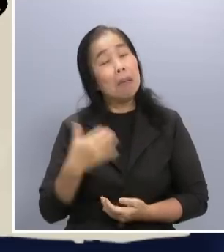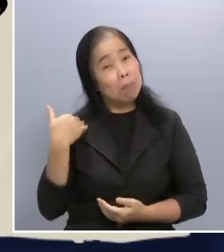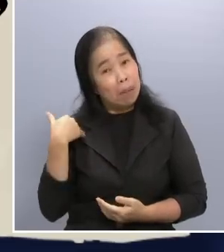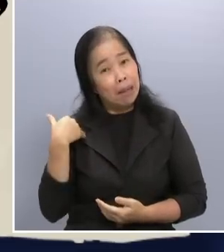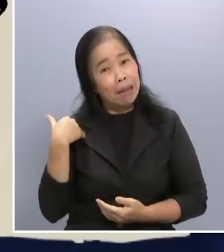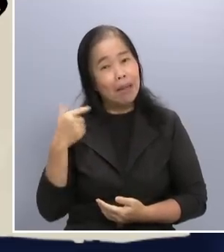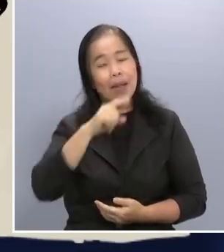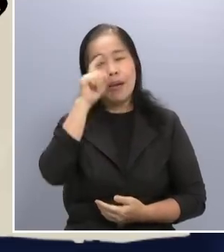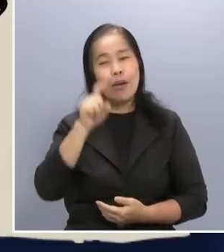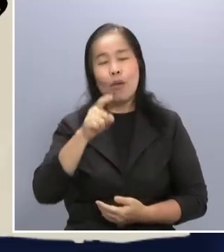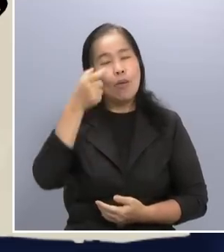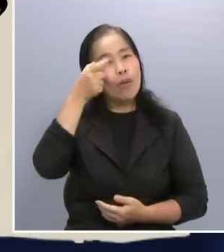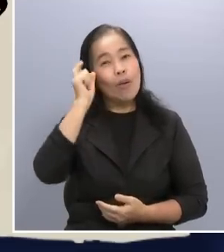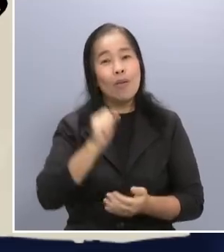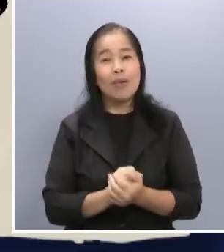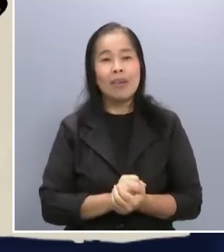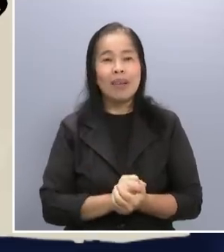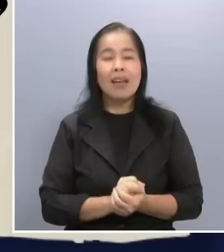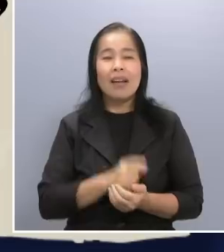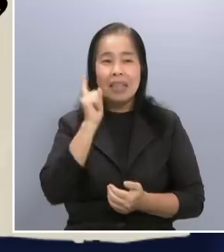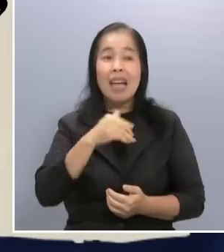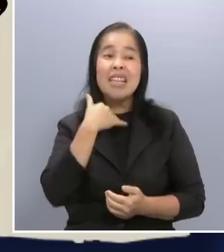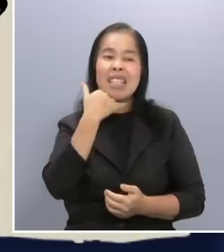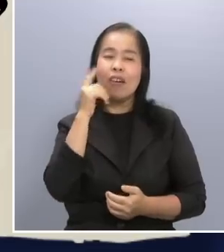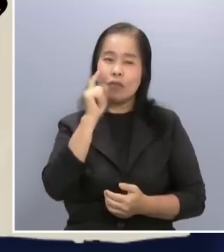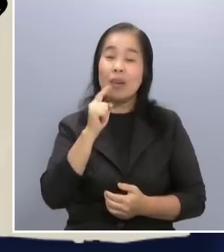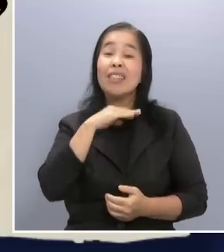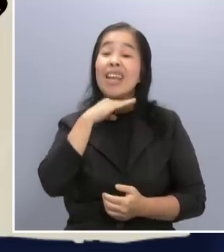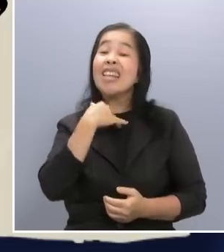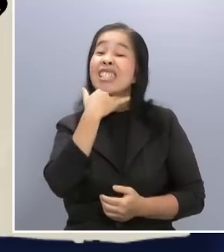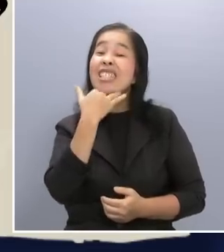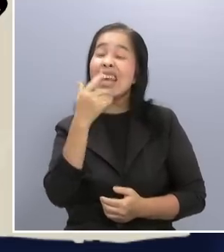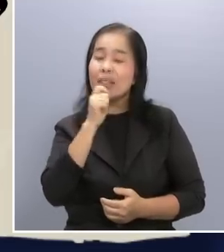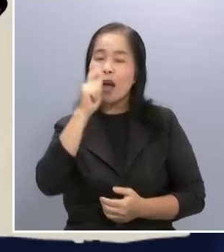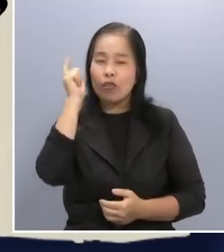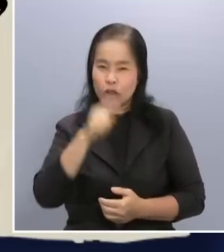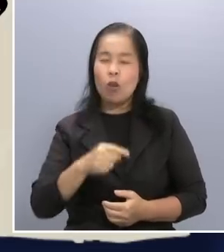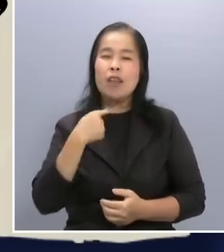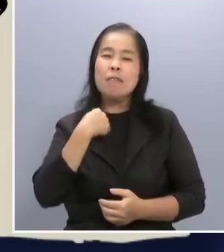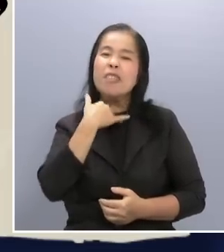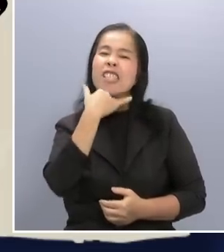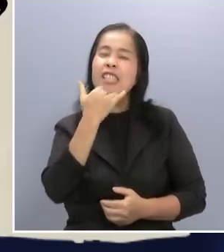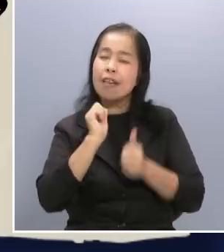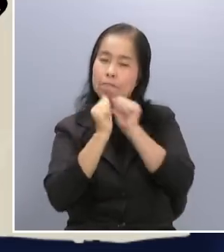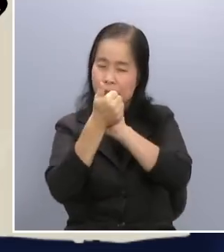ย ถ้าจะลงเขาบอกว่าต้องบีบเสียงให้เขา เหรอ ค่ะ บีบไหมอ่ะลองหน่อยบีบมาแล้วอ่ะ